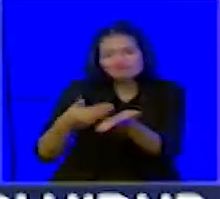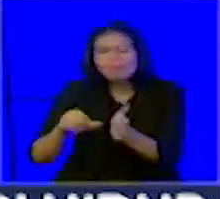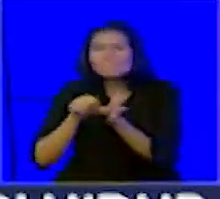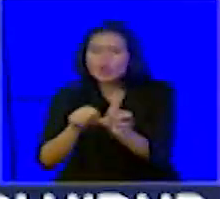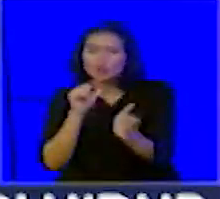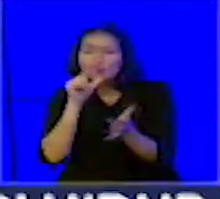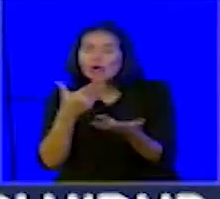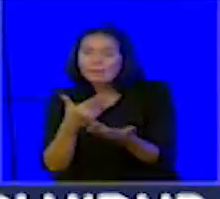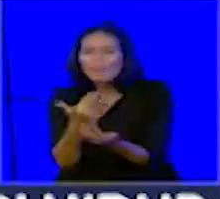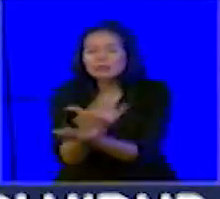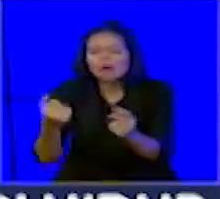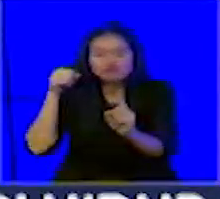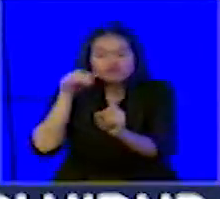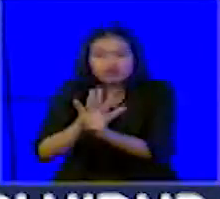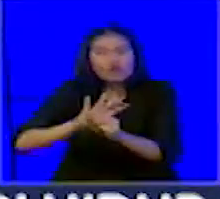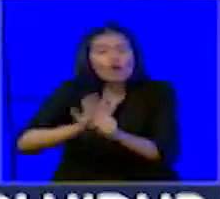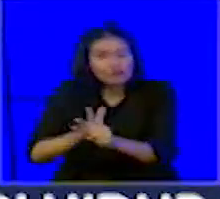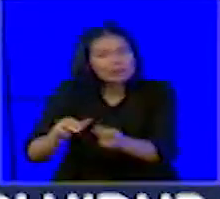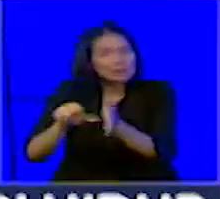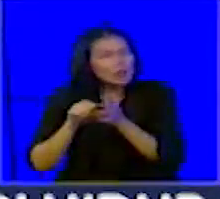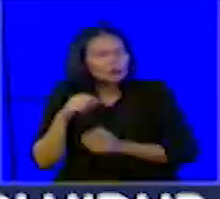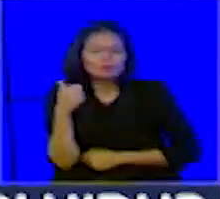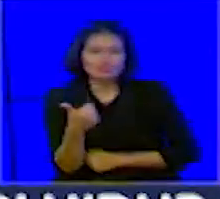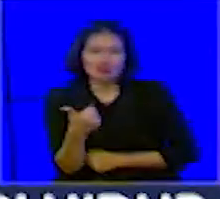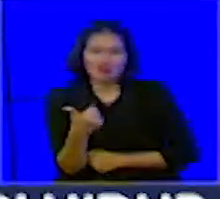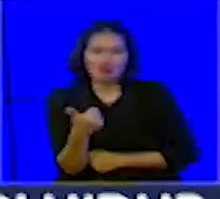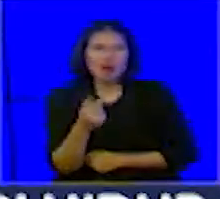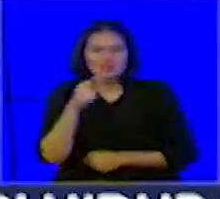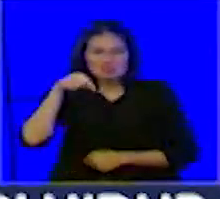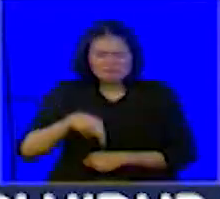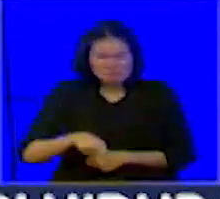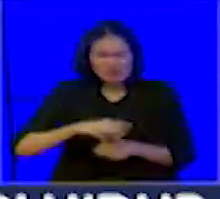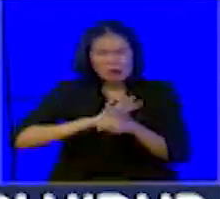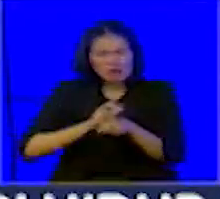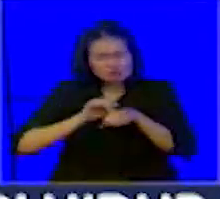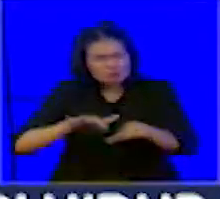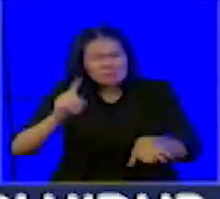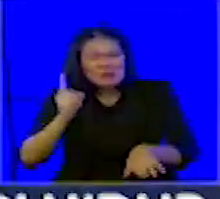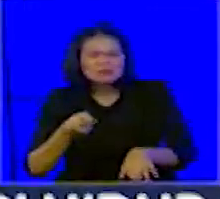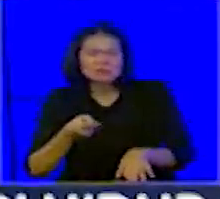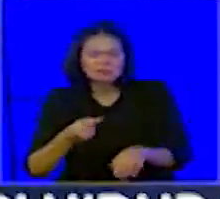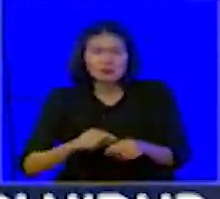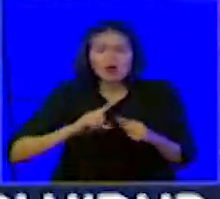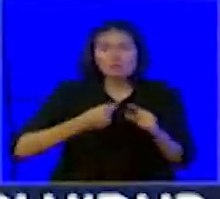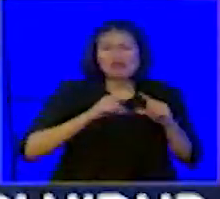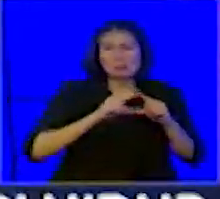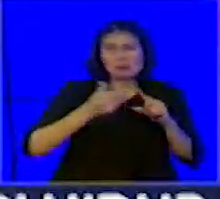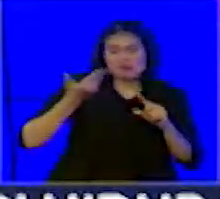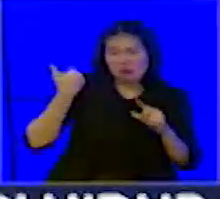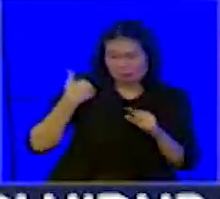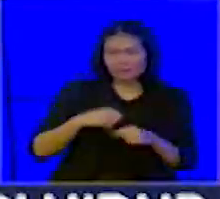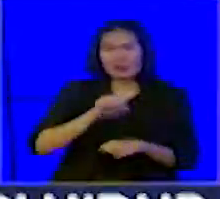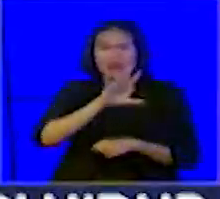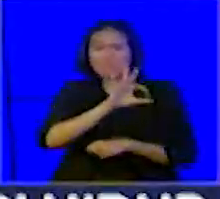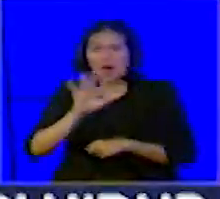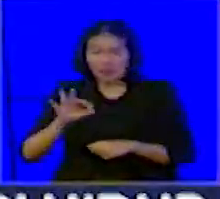hidup di tengah pandemi COVID-19 yang hingga kini belum menunjukkan tanda-tanda akan berakhir. Sejak bulan April lalu, lebih dari 5.000 nasi